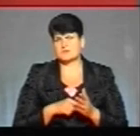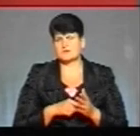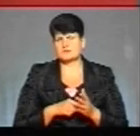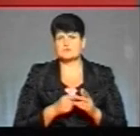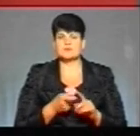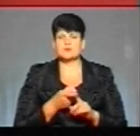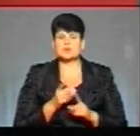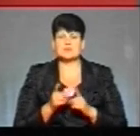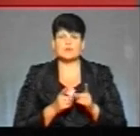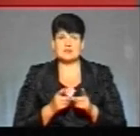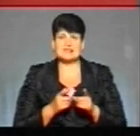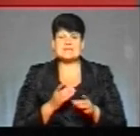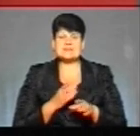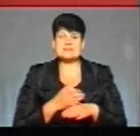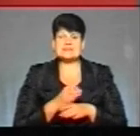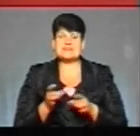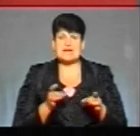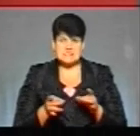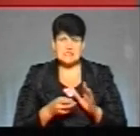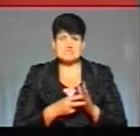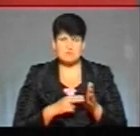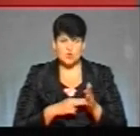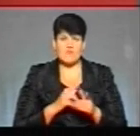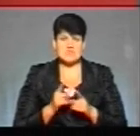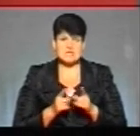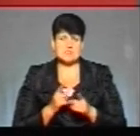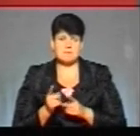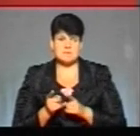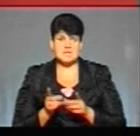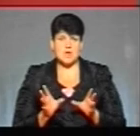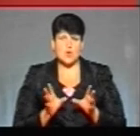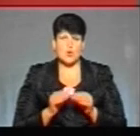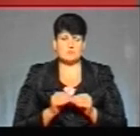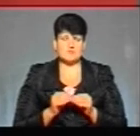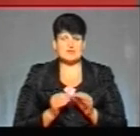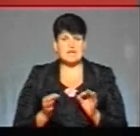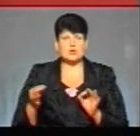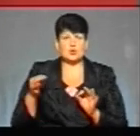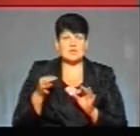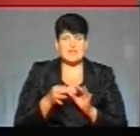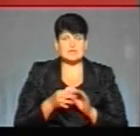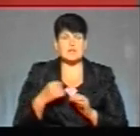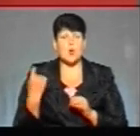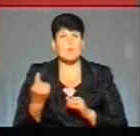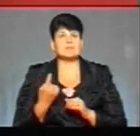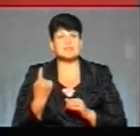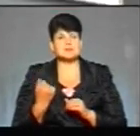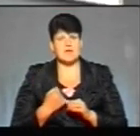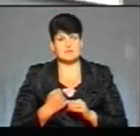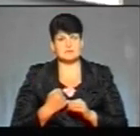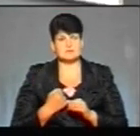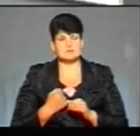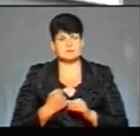рамках реформи децентралізації запланована зміна об'єднання, доєднання областей саме?